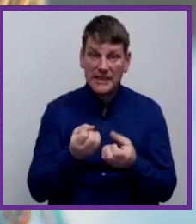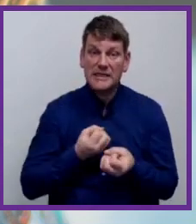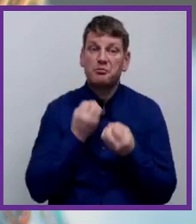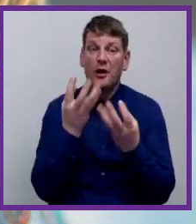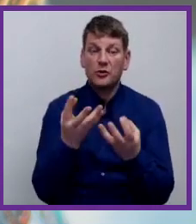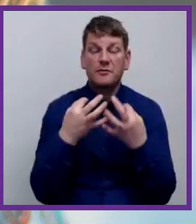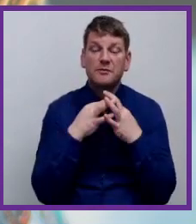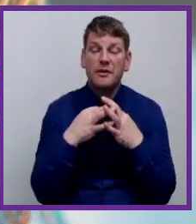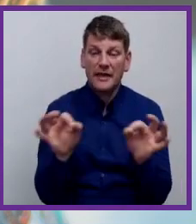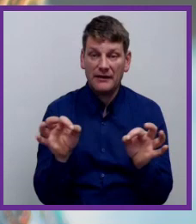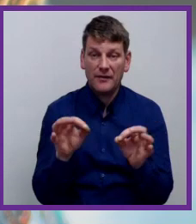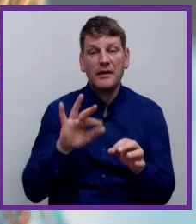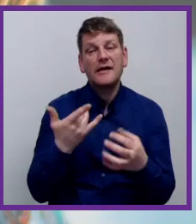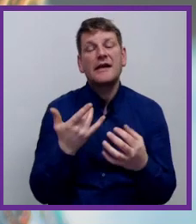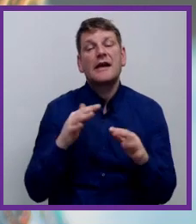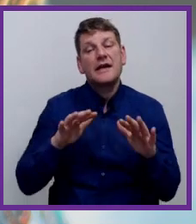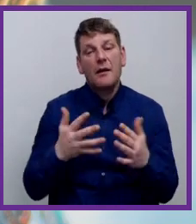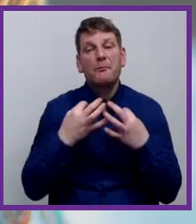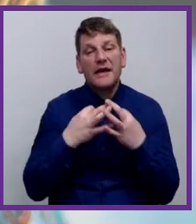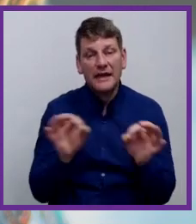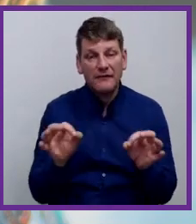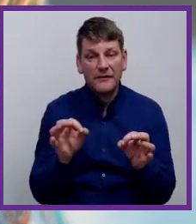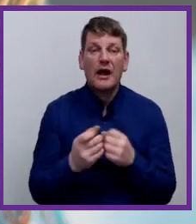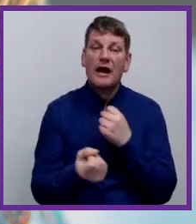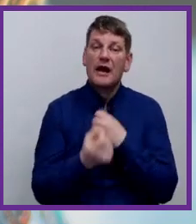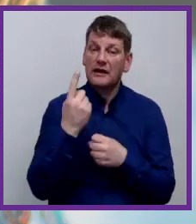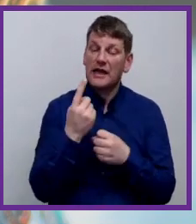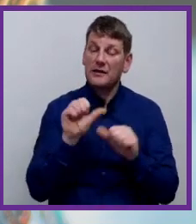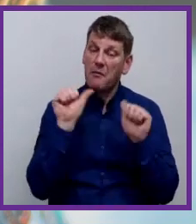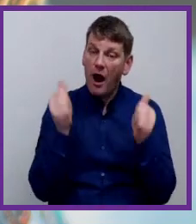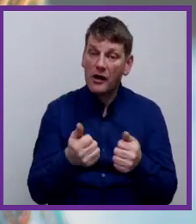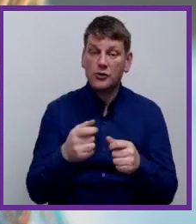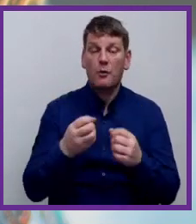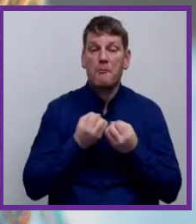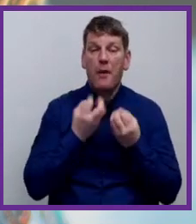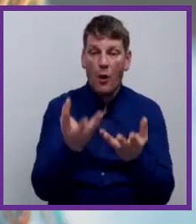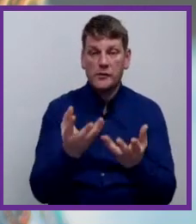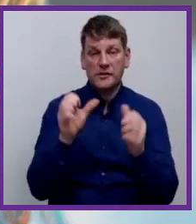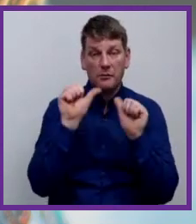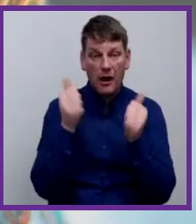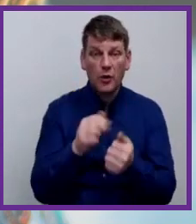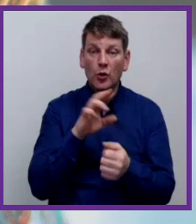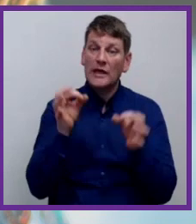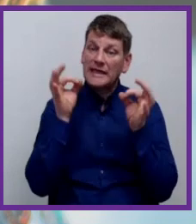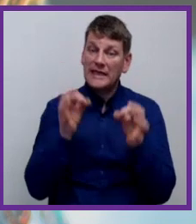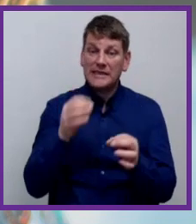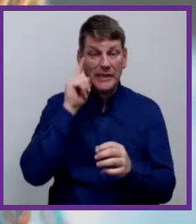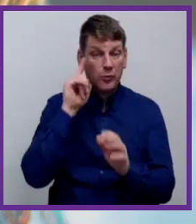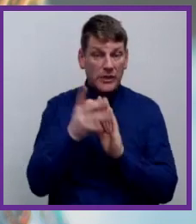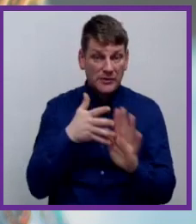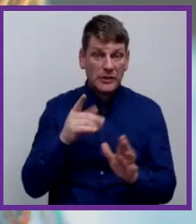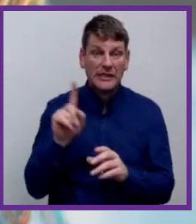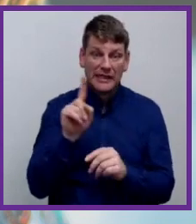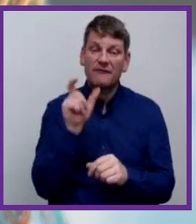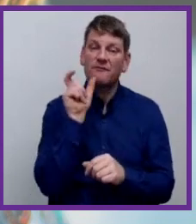izpausmes brīvība, jeb brīvība radīt mākslu, paust mākslu, no tiesību izpratnes ir